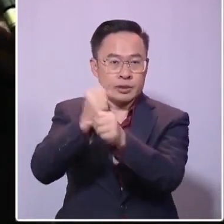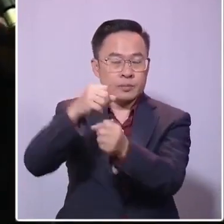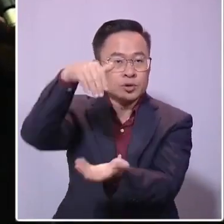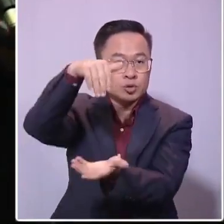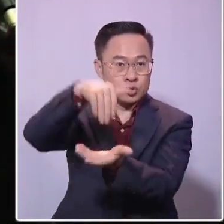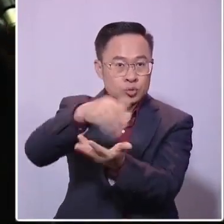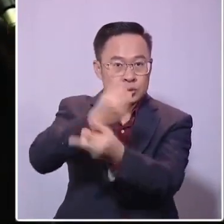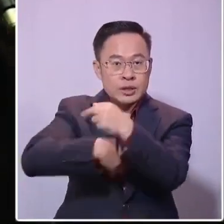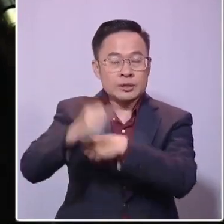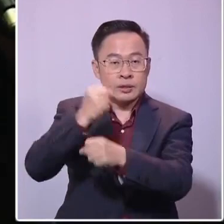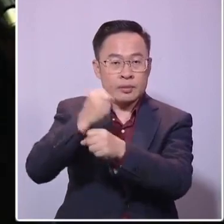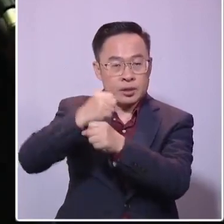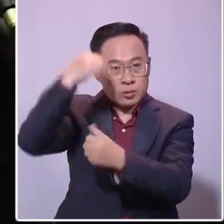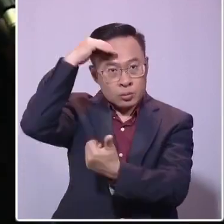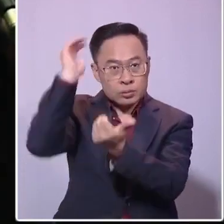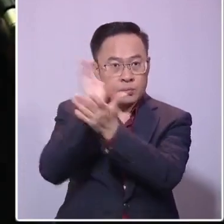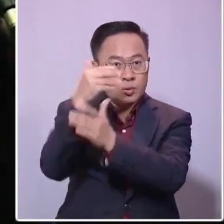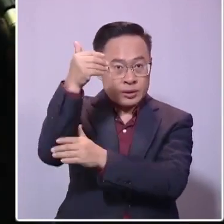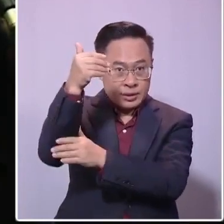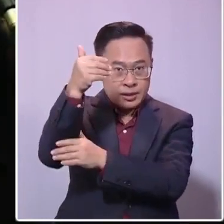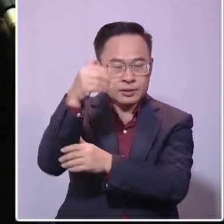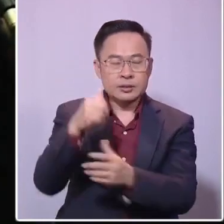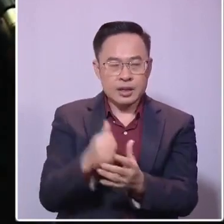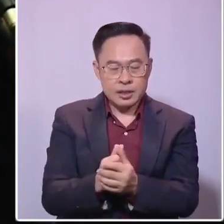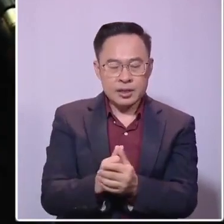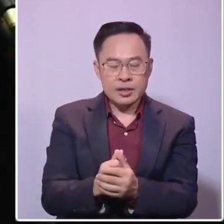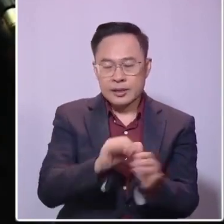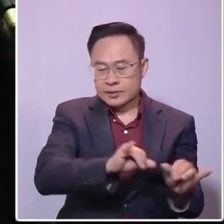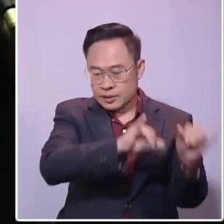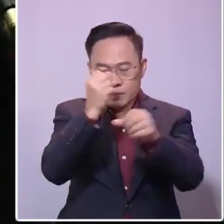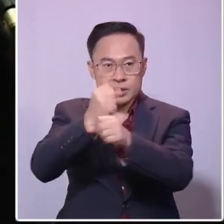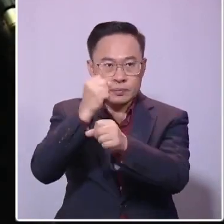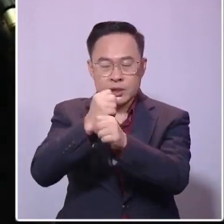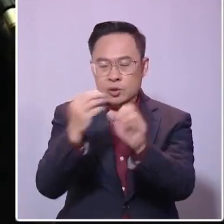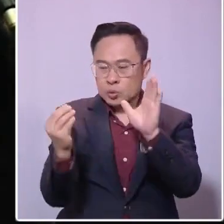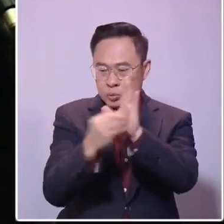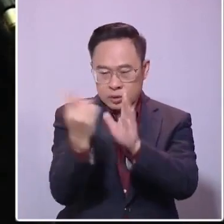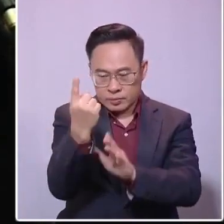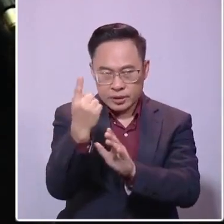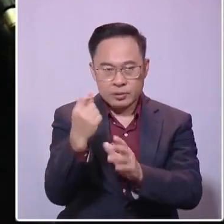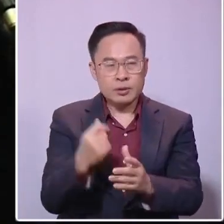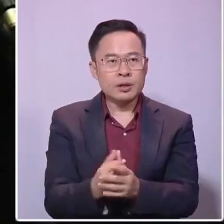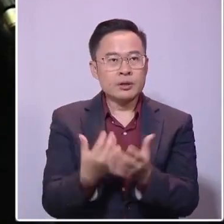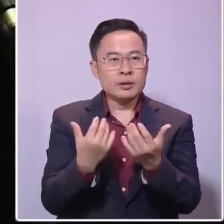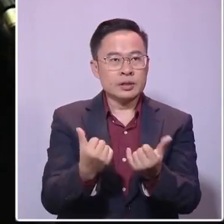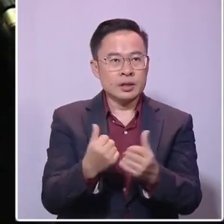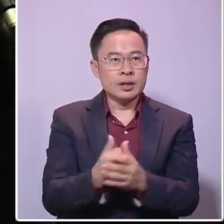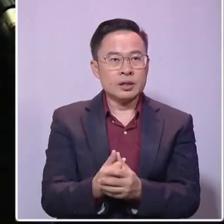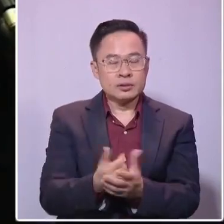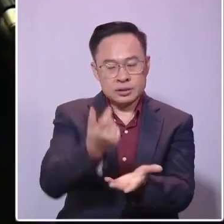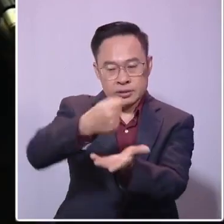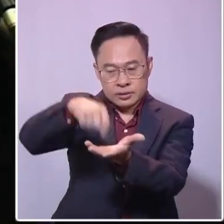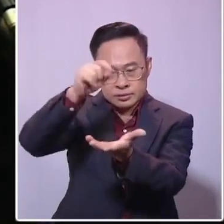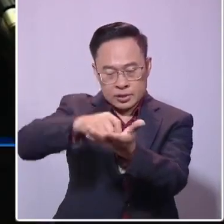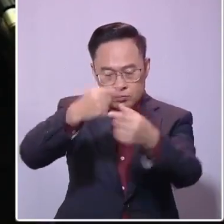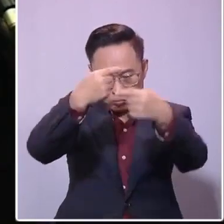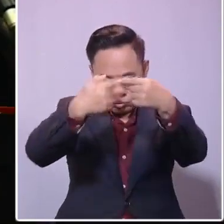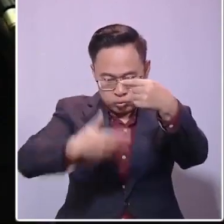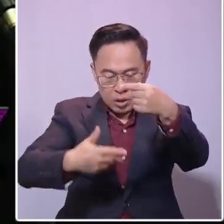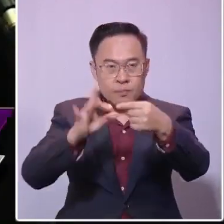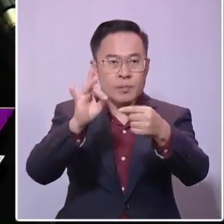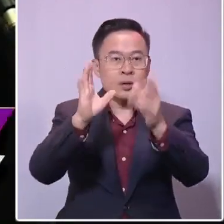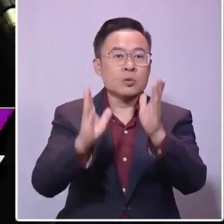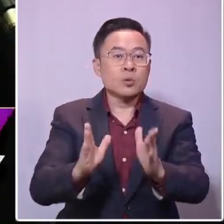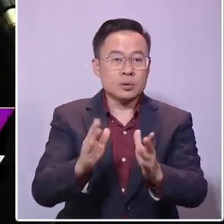ปฏิบัติการสำนักงานตำรวจแห่งชาติแล้วก็ขาดจากตำแหน่งเดิมค่ะมีคำสั่งให้กับข้าราชการตำรวจรักษาราชการแทนใน